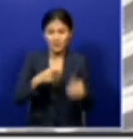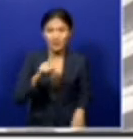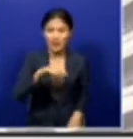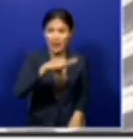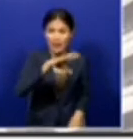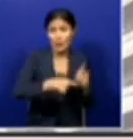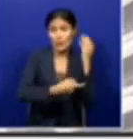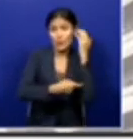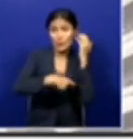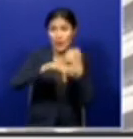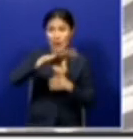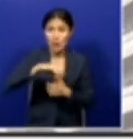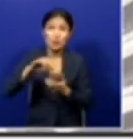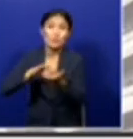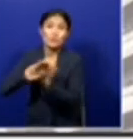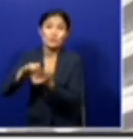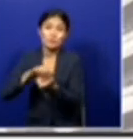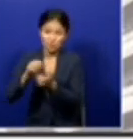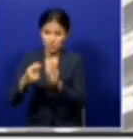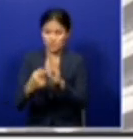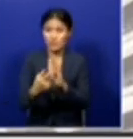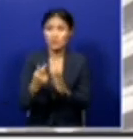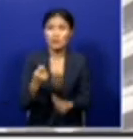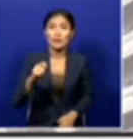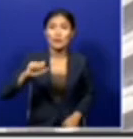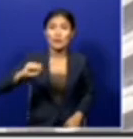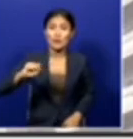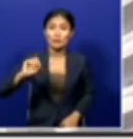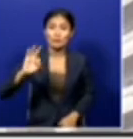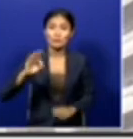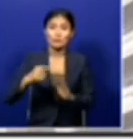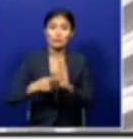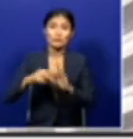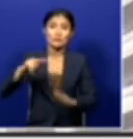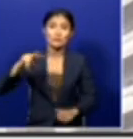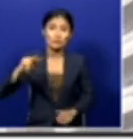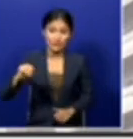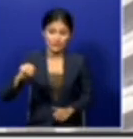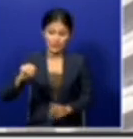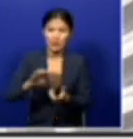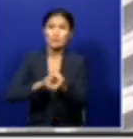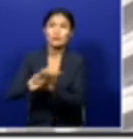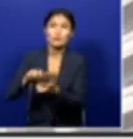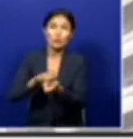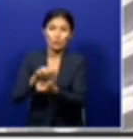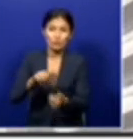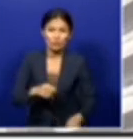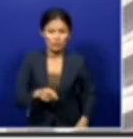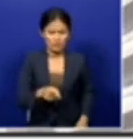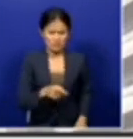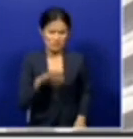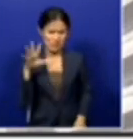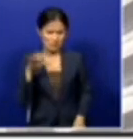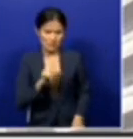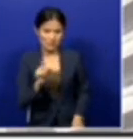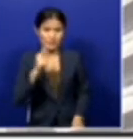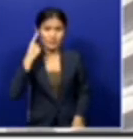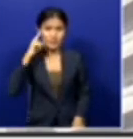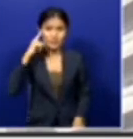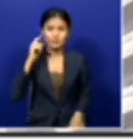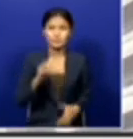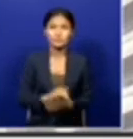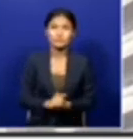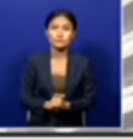แอดฟันหน่อยนะครับก็ไม่รู้ไปฟังใครมาแล้วฮะท่านประธานไม่รู้ว่าฟังรองสมคิดหรือเปล่านะก็บอก